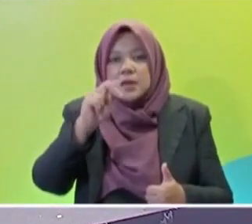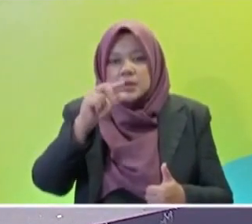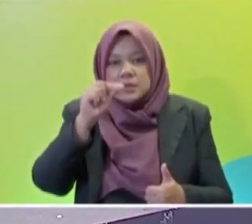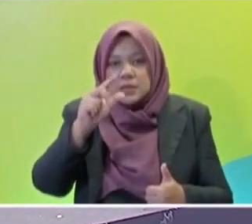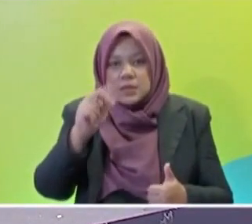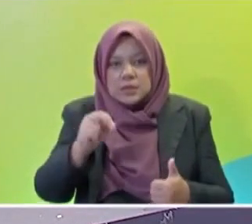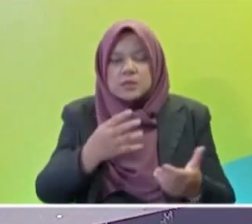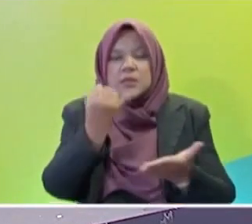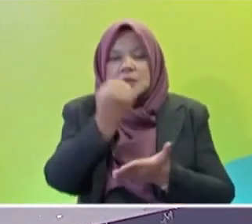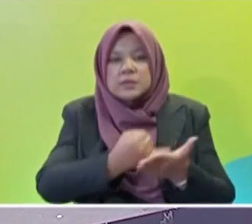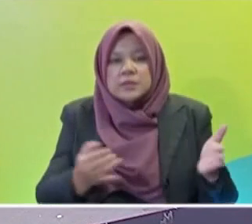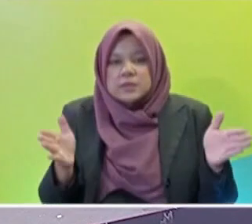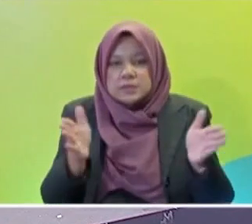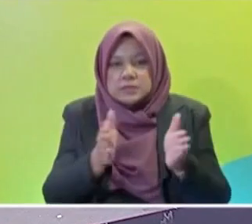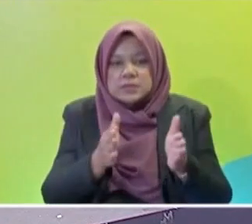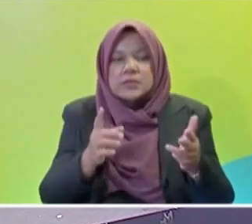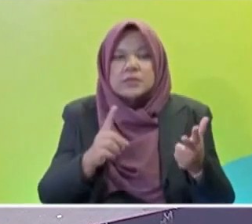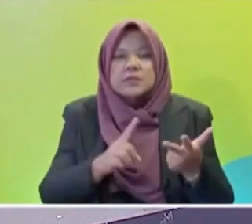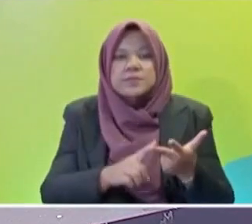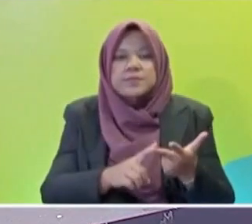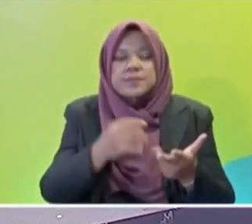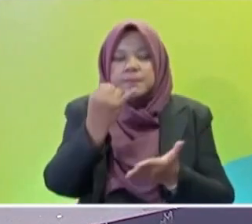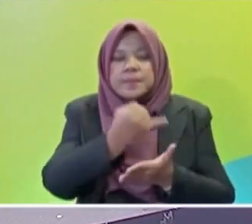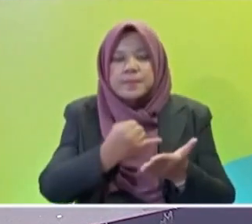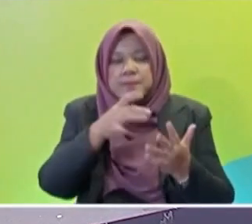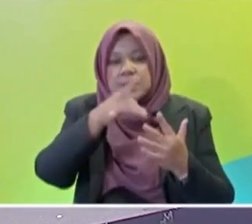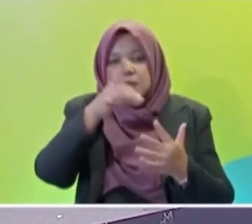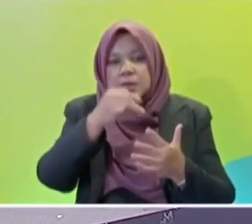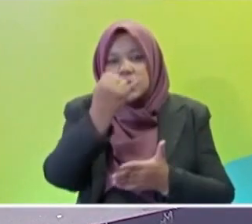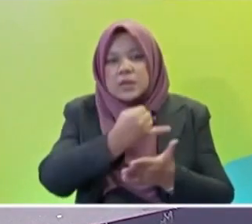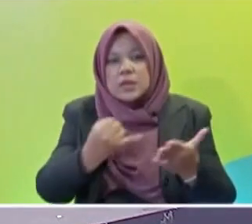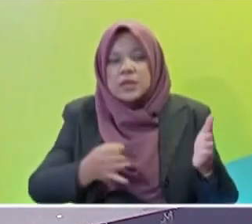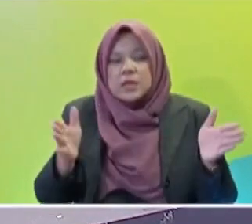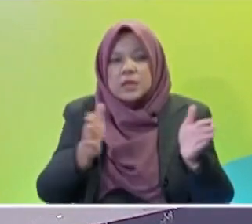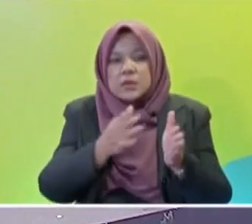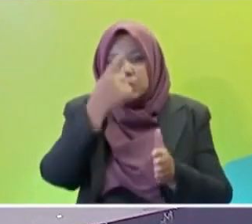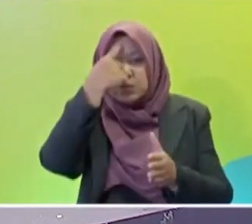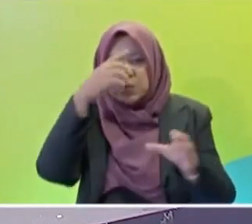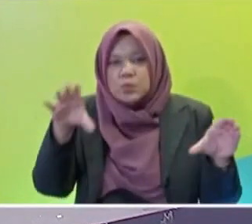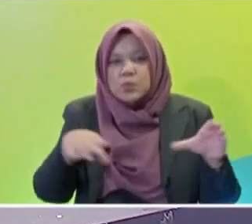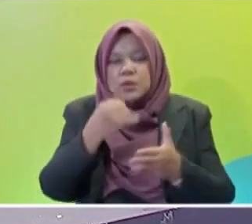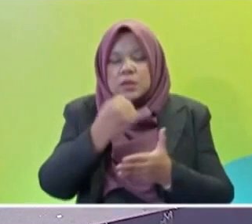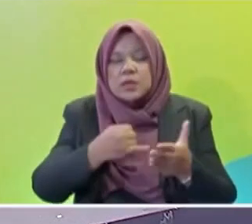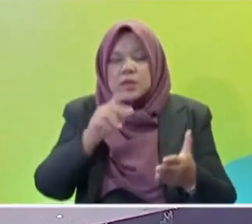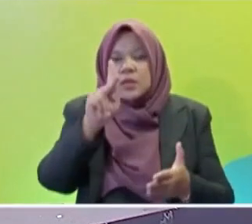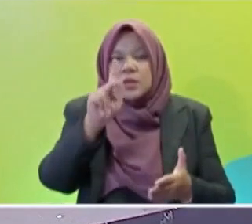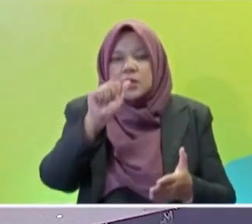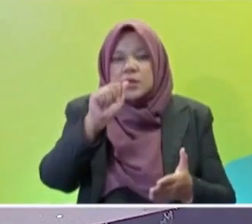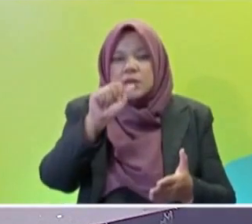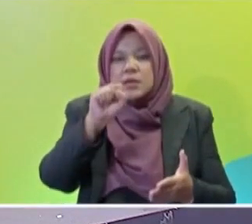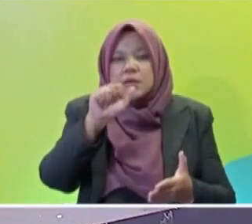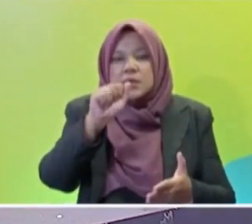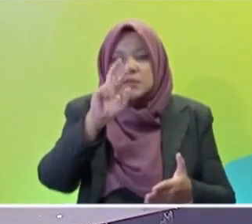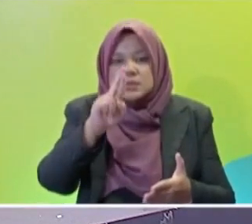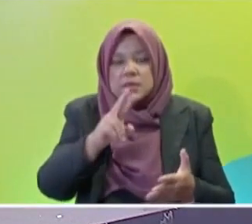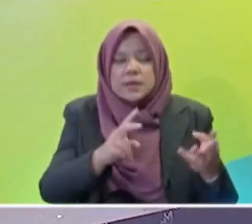Karan kecil Oke dan yang ketiga memilih larangan kecil untuk menghasilkan barangkasa dan yang terakhir lelah karena kompiensif